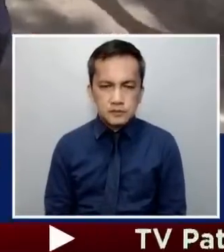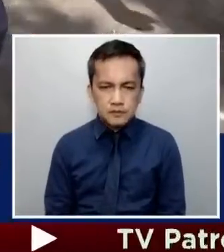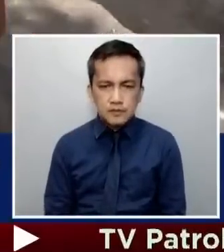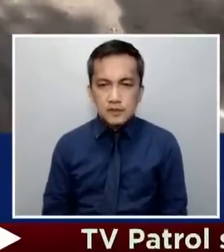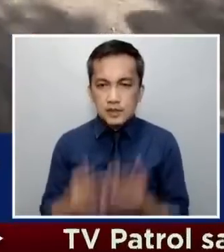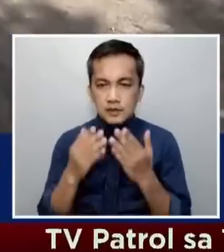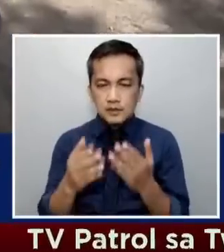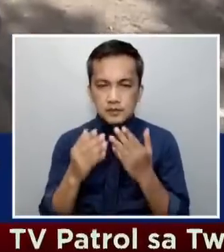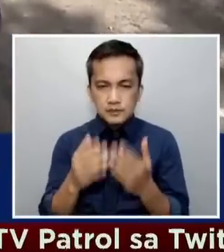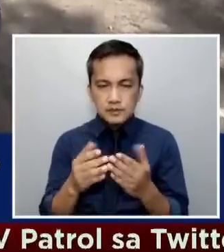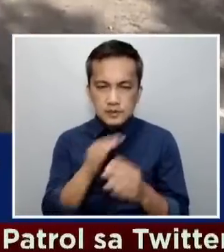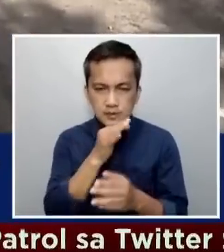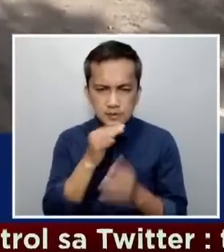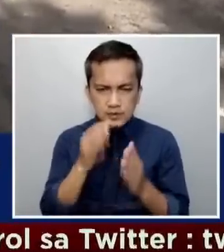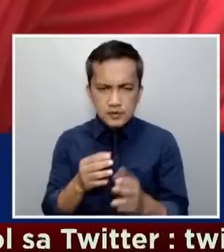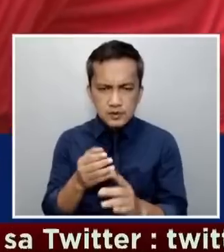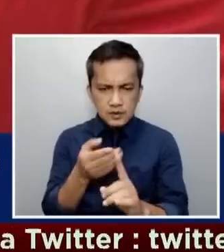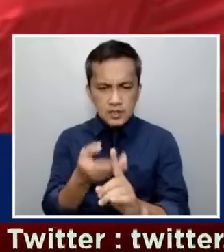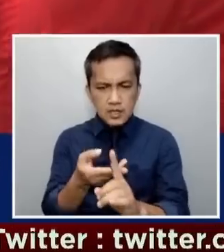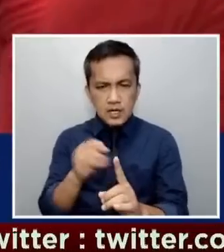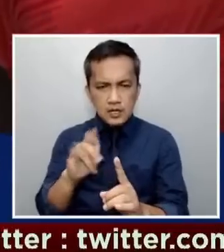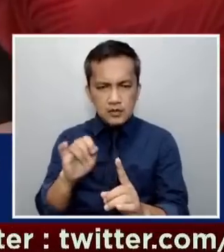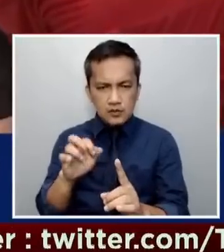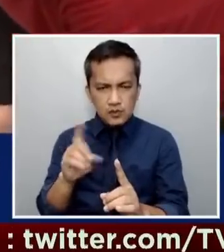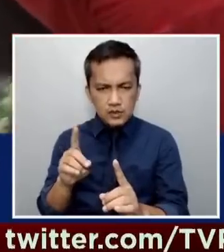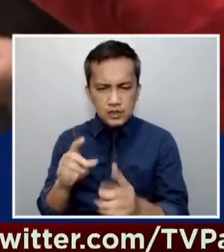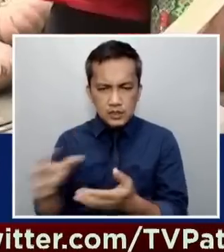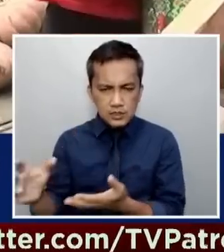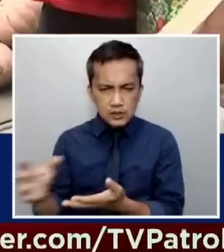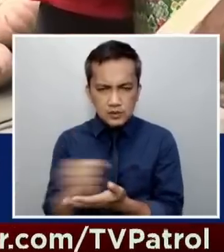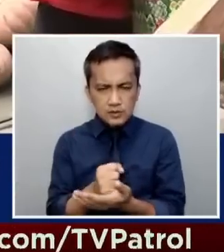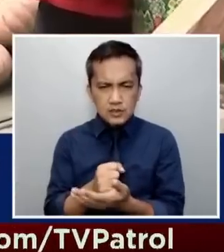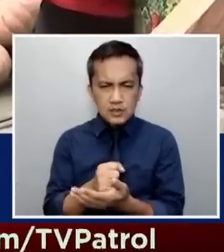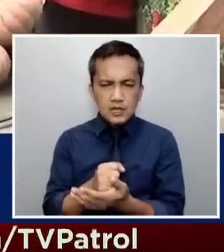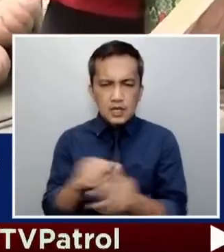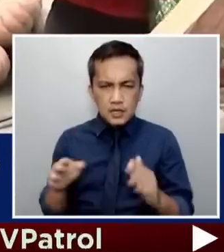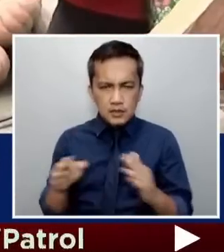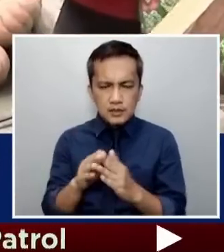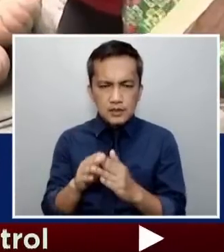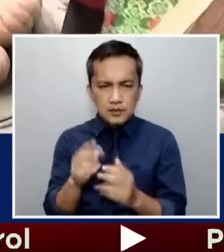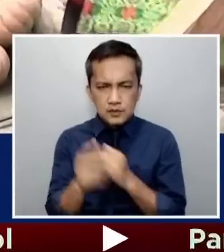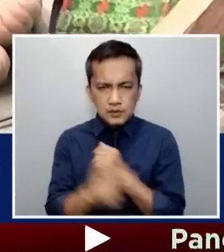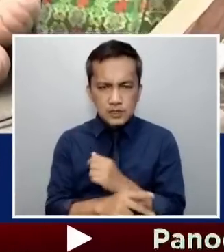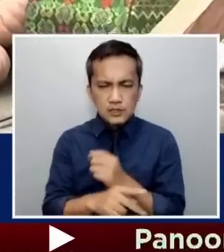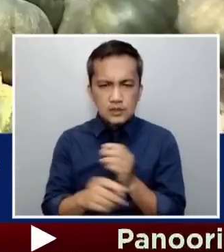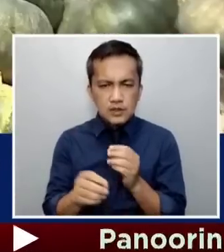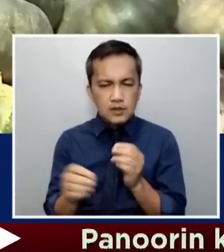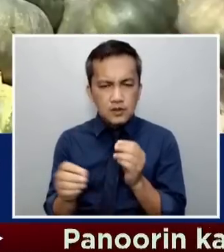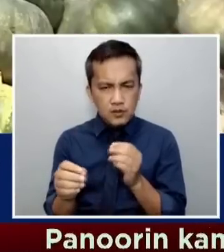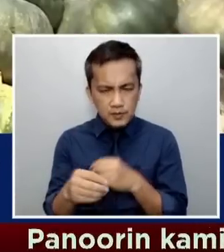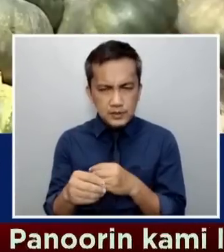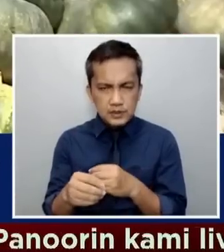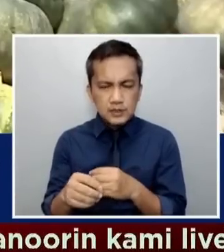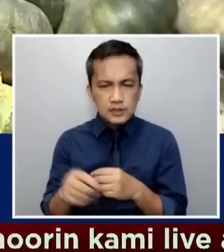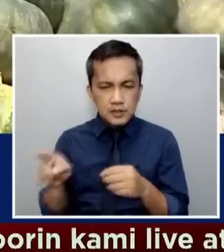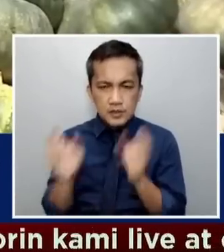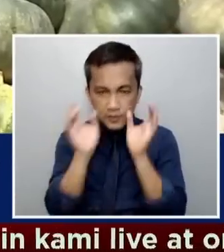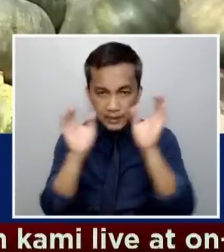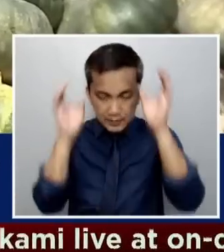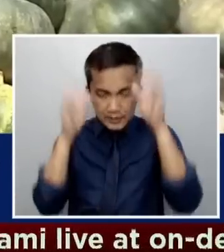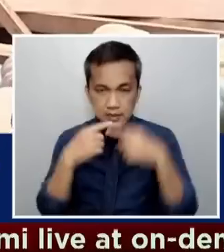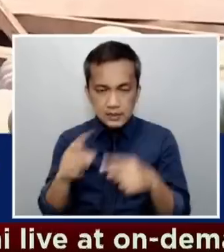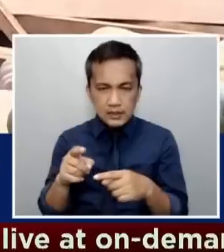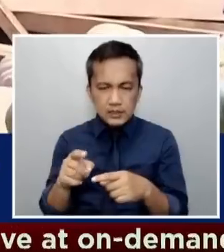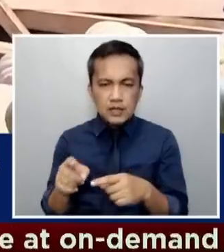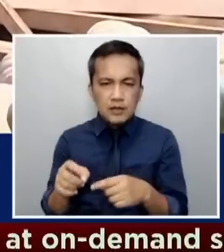Nagpapasalamat ang magsasakang si Arwin dahil pinakyaw ng Albay Provincial Agriculture Office ang mga naani niyang kalabasa. Inabot siya ng hating